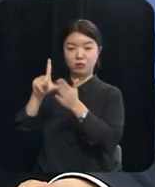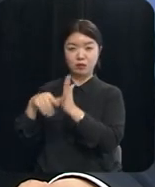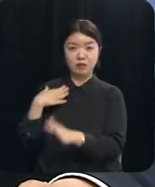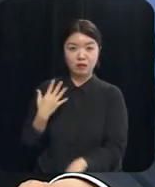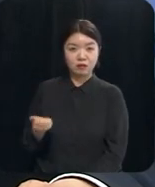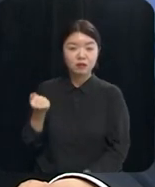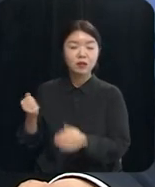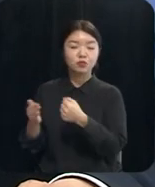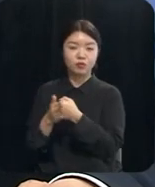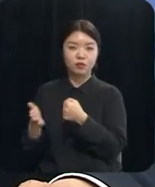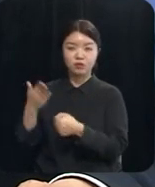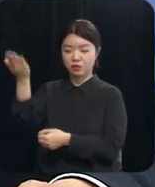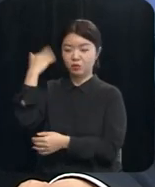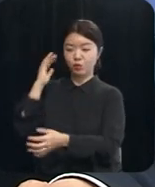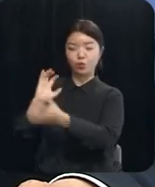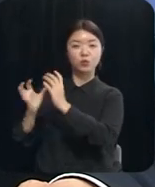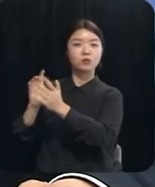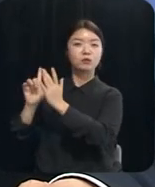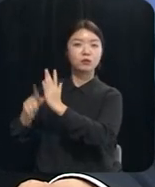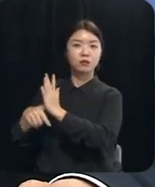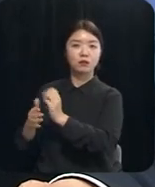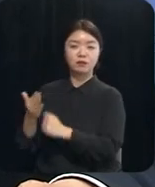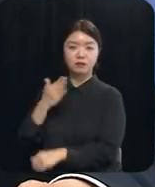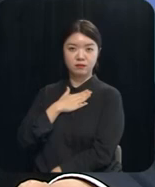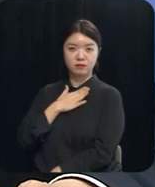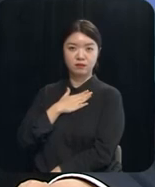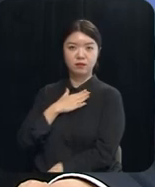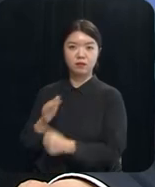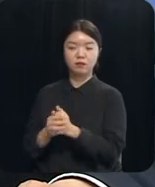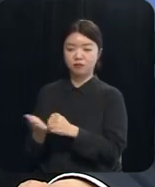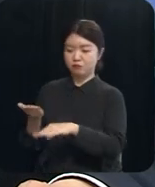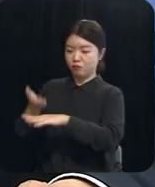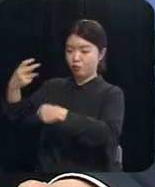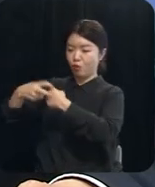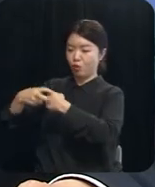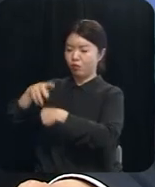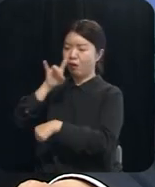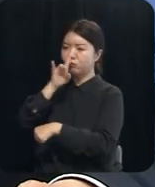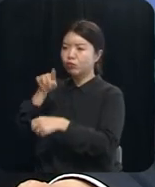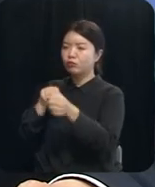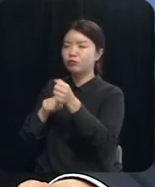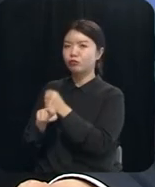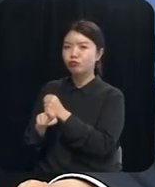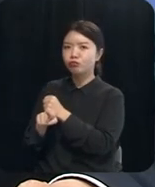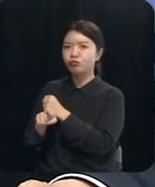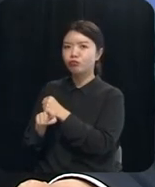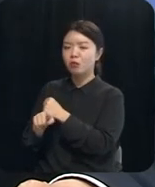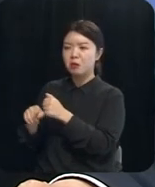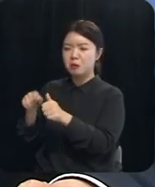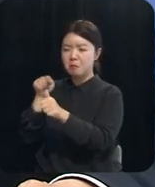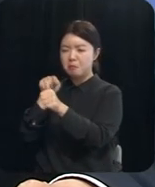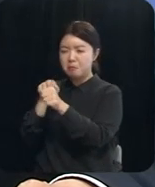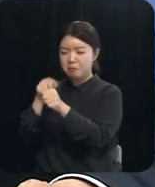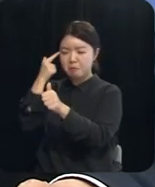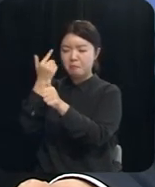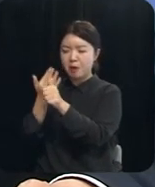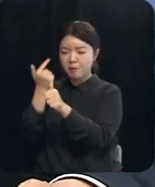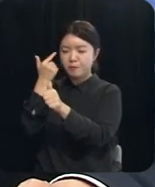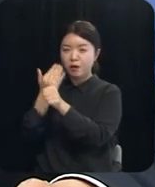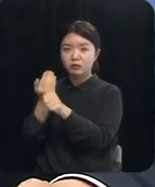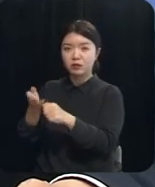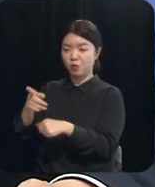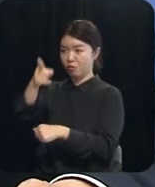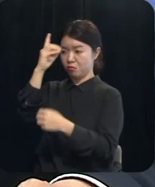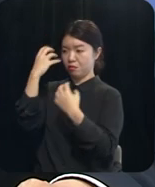때문에 지난번 토론회에서 제가 상급병원이 안 되어진 이유를 추궁을 했더니 이것이